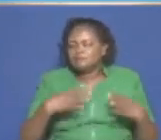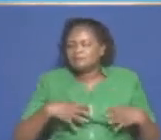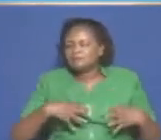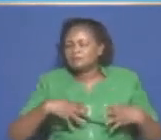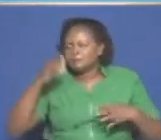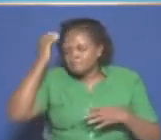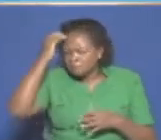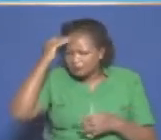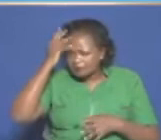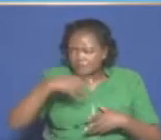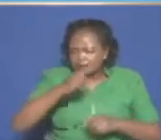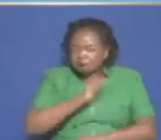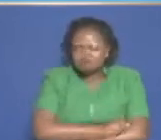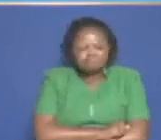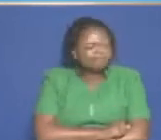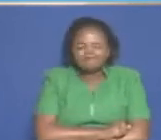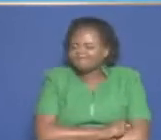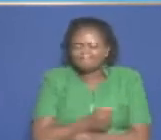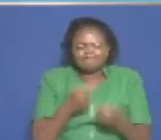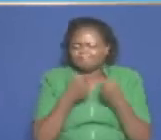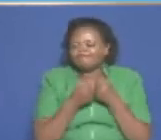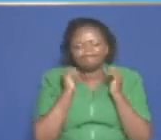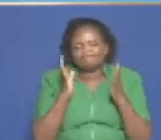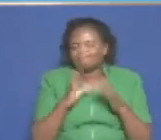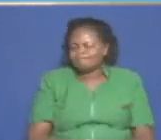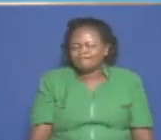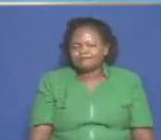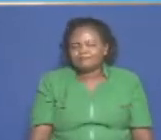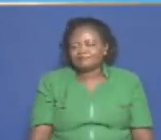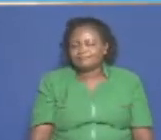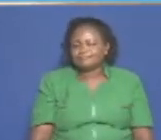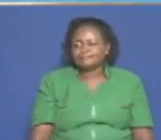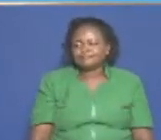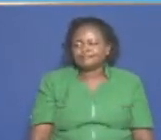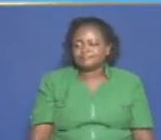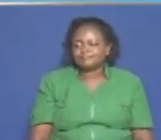kudhamini masomo si swala kuu. Watu tu wakipata kwamba kuna